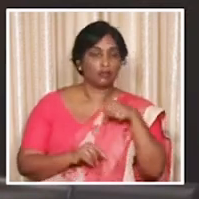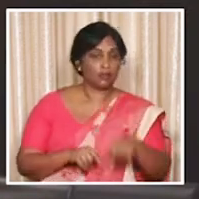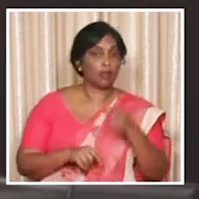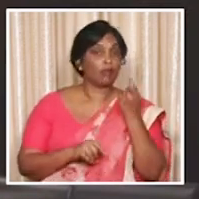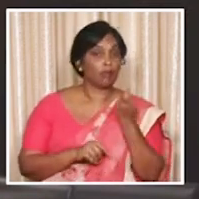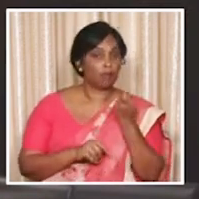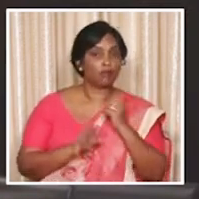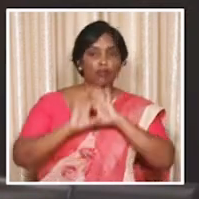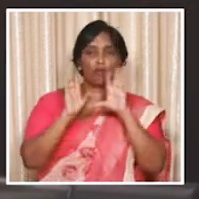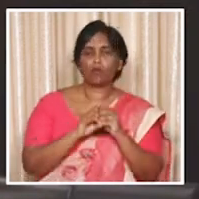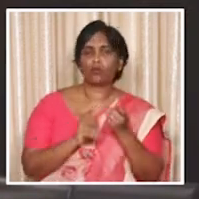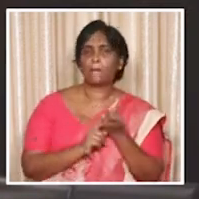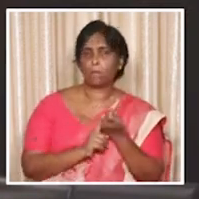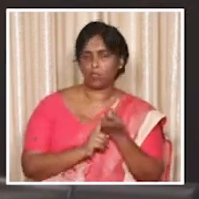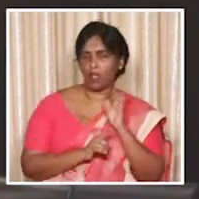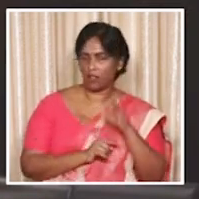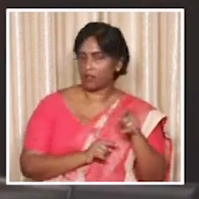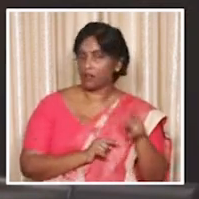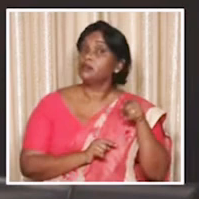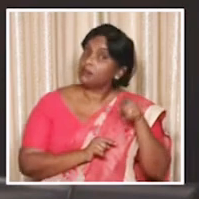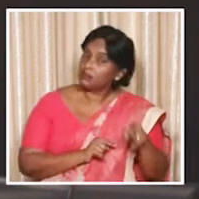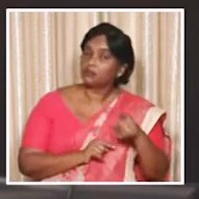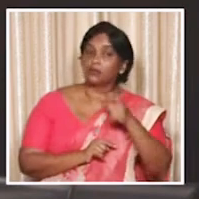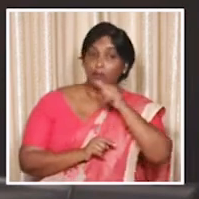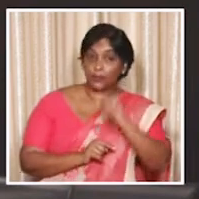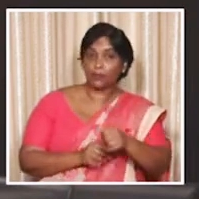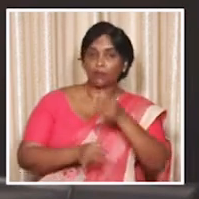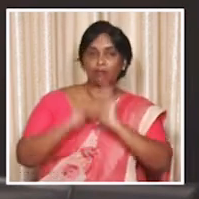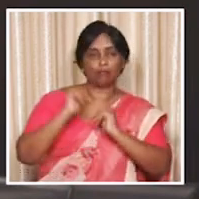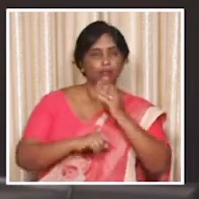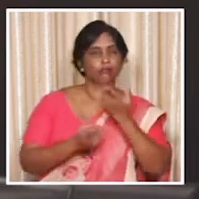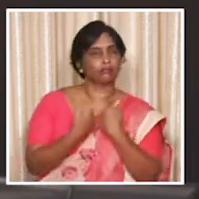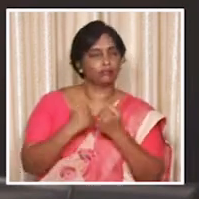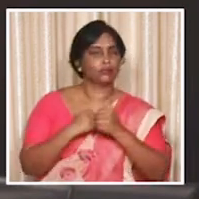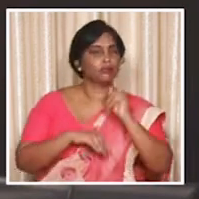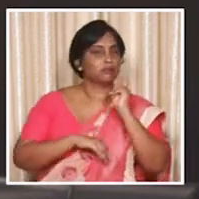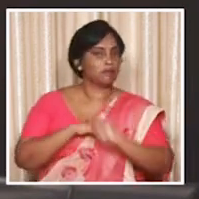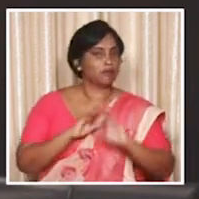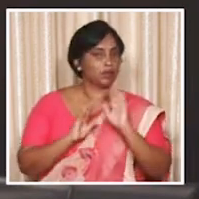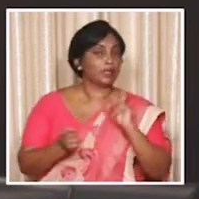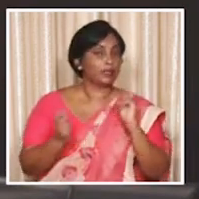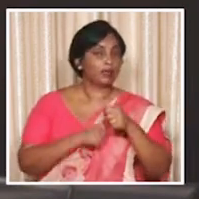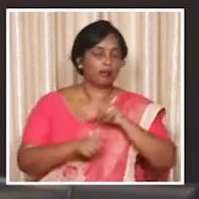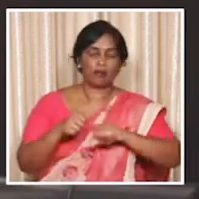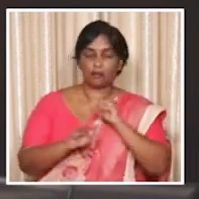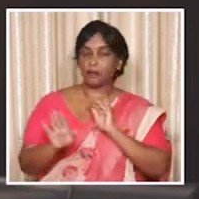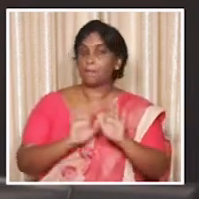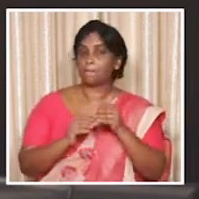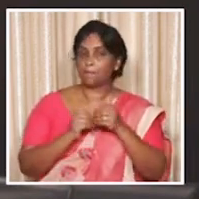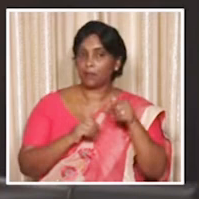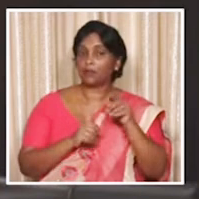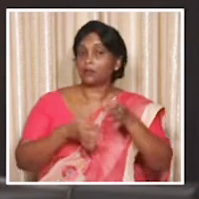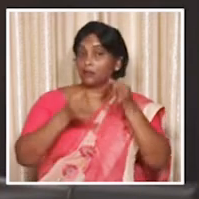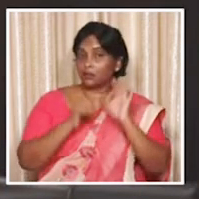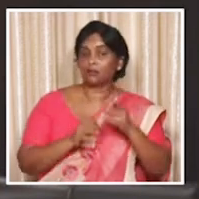මුදල් පොදු මුදල් බවට පත් වෙලා තියෙන නිසාම. ඒ වගේම නිශ්චිත මෙහෙයුම් ක්‍රමවේදයකුත් මේ සඳහා සකස් වෙන්න ඕන. ක්‍රිකට් ආයතනයේ පාලනය වෙද්දී